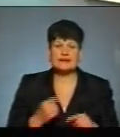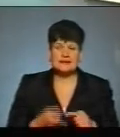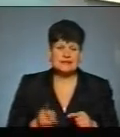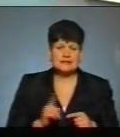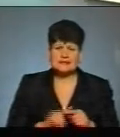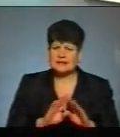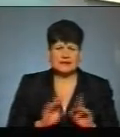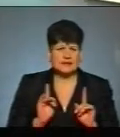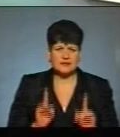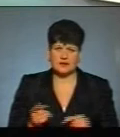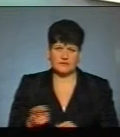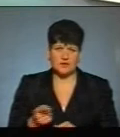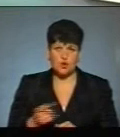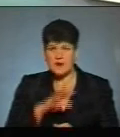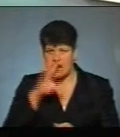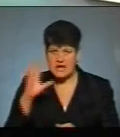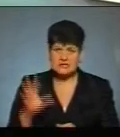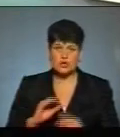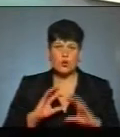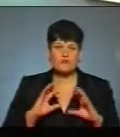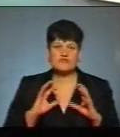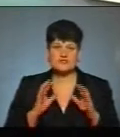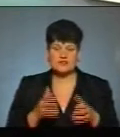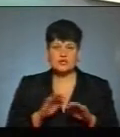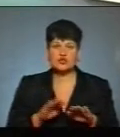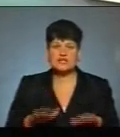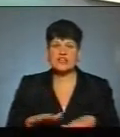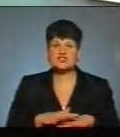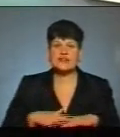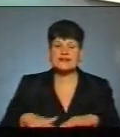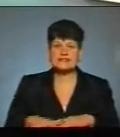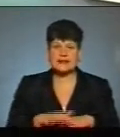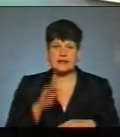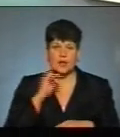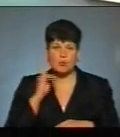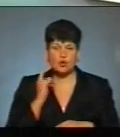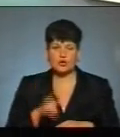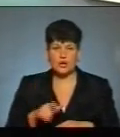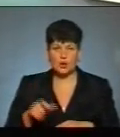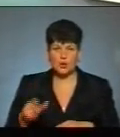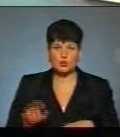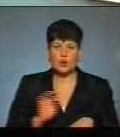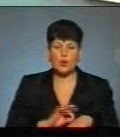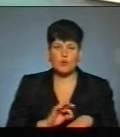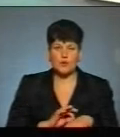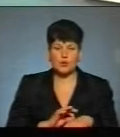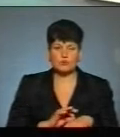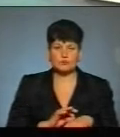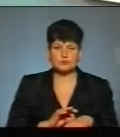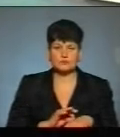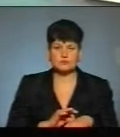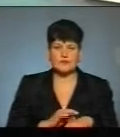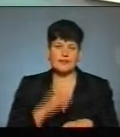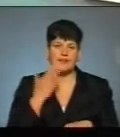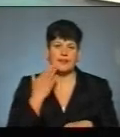не тільки по місту Тернополя, а й загалом по світу, що дитяче населення і молоді люди хворобу переносять